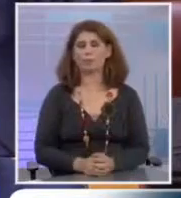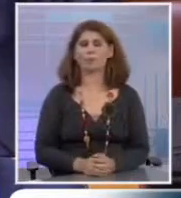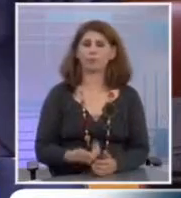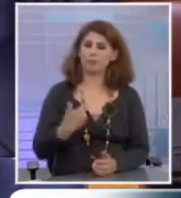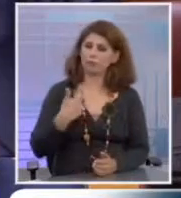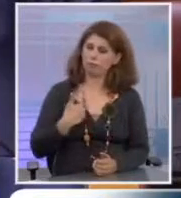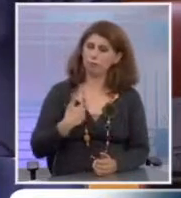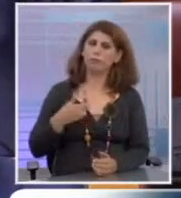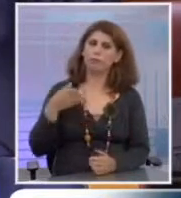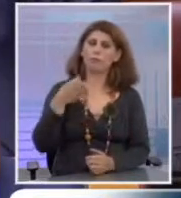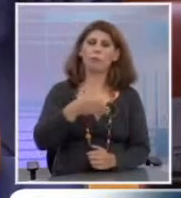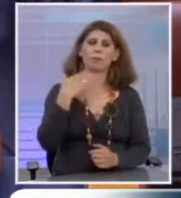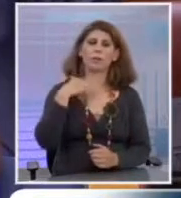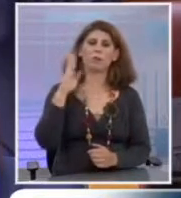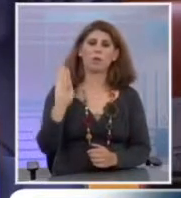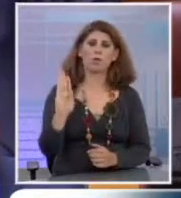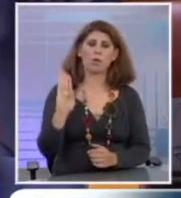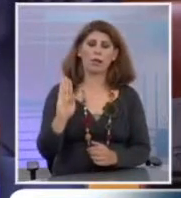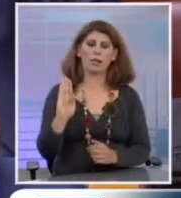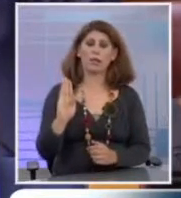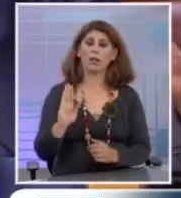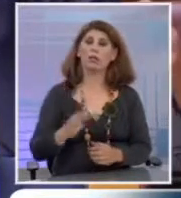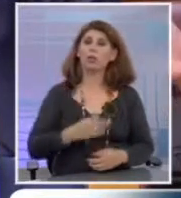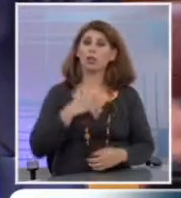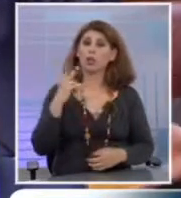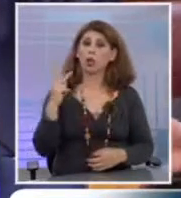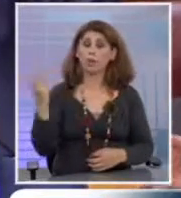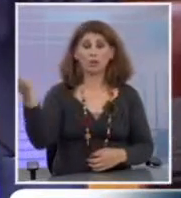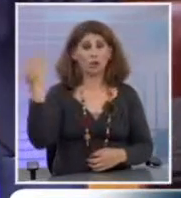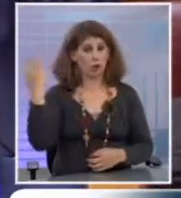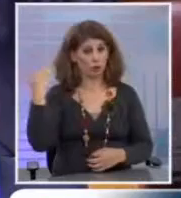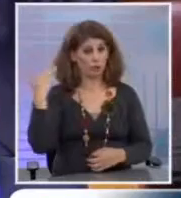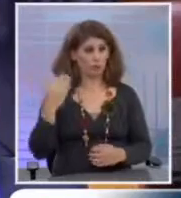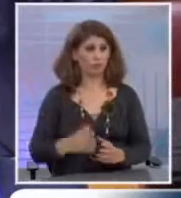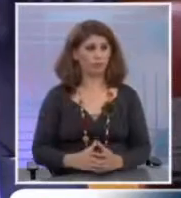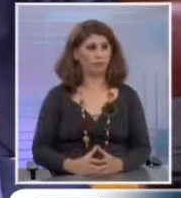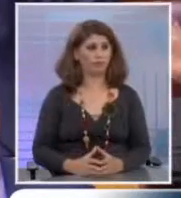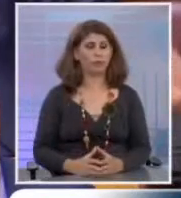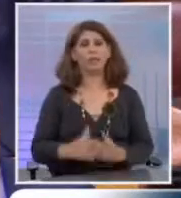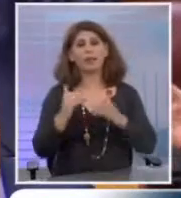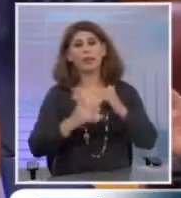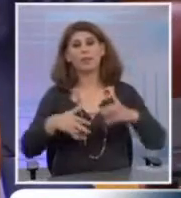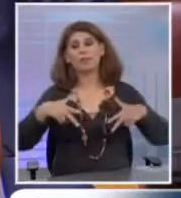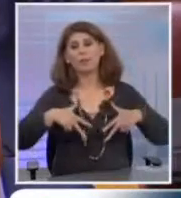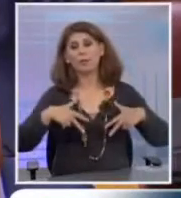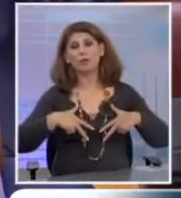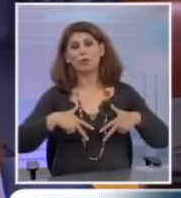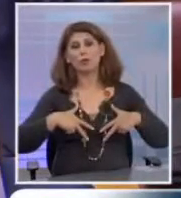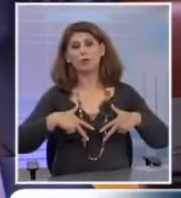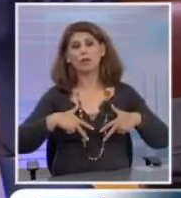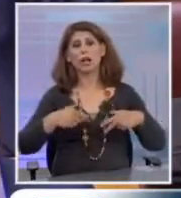εγώ στο Βουκουρέστι, και ο κύριος Καμένος τότε ήταν υφυπουργός